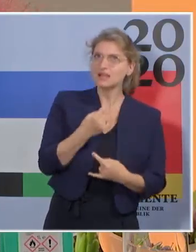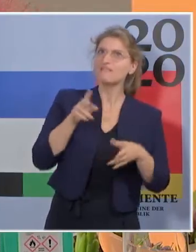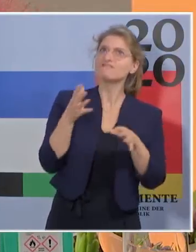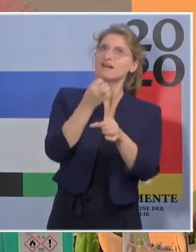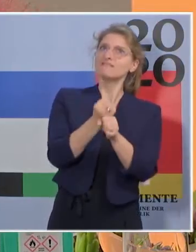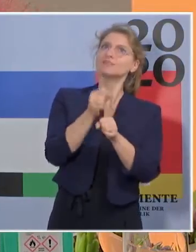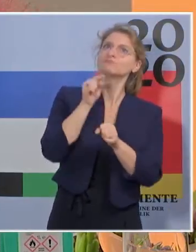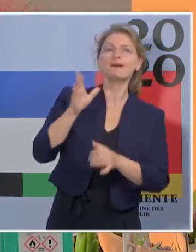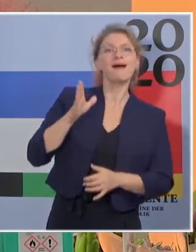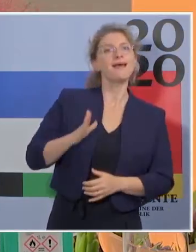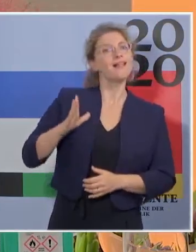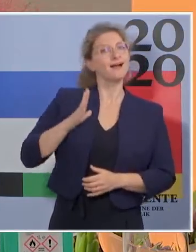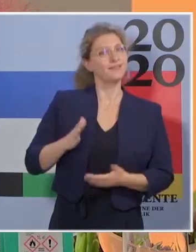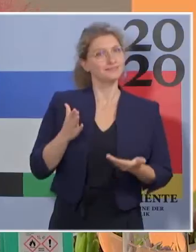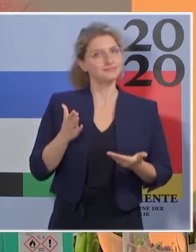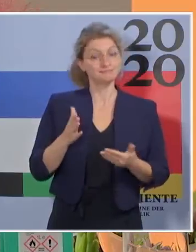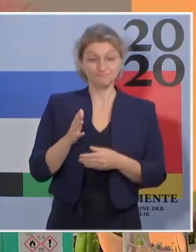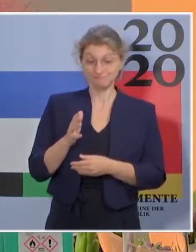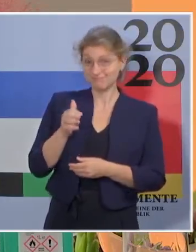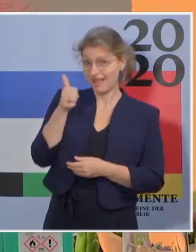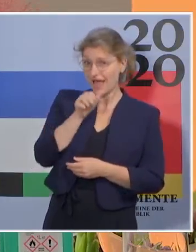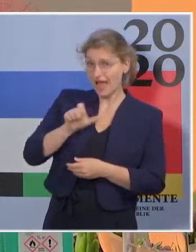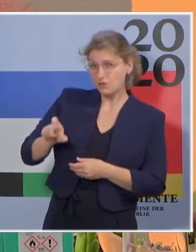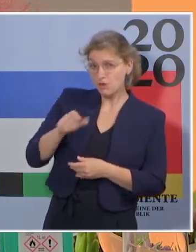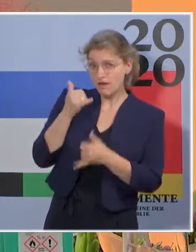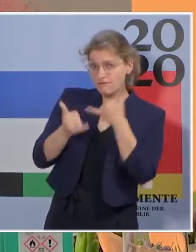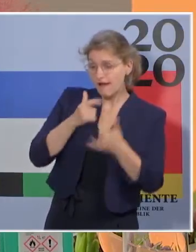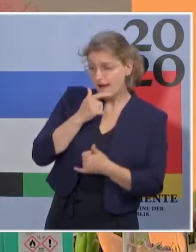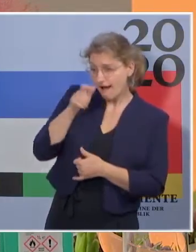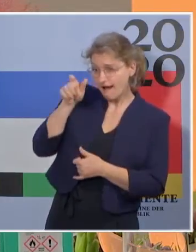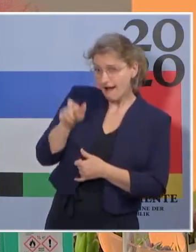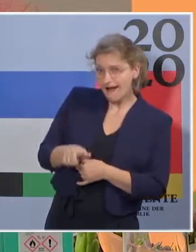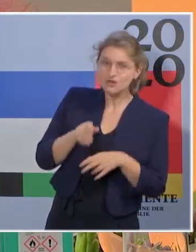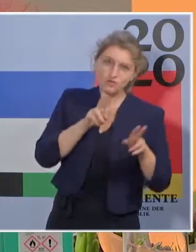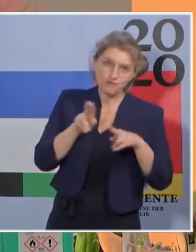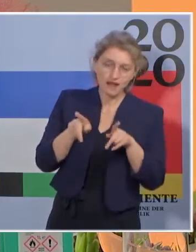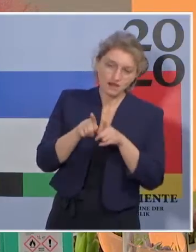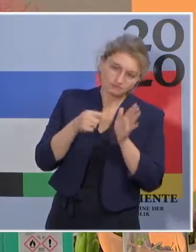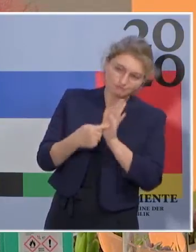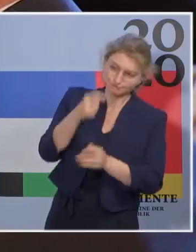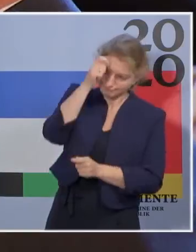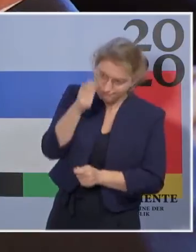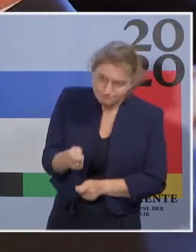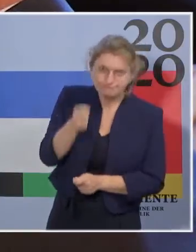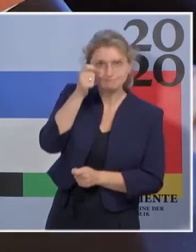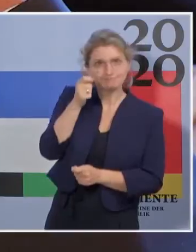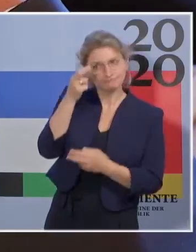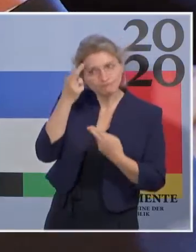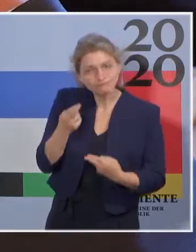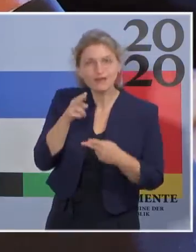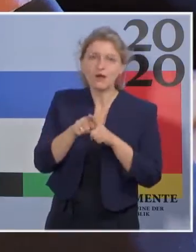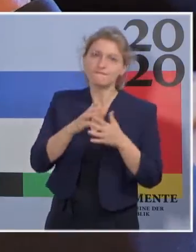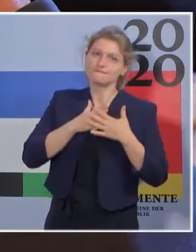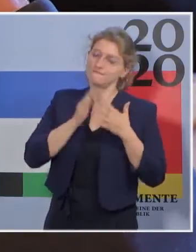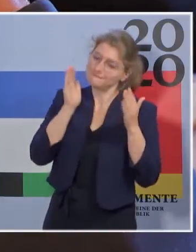gesprochen. Einer 100-Jährigen sieht man üblicherweise mit Anerkennung, Respekt und